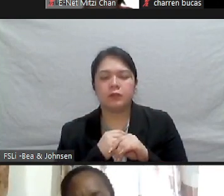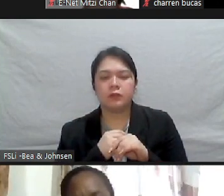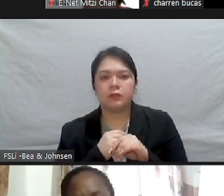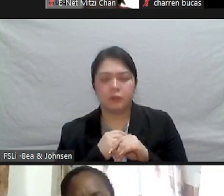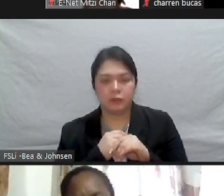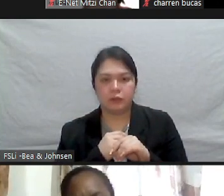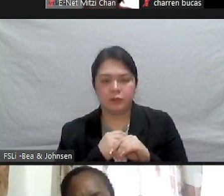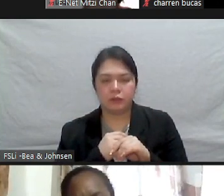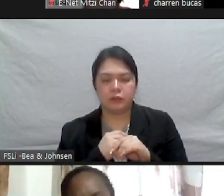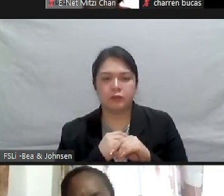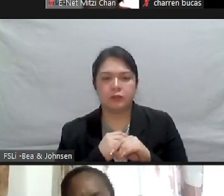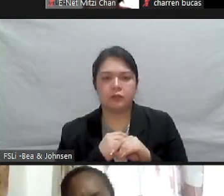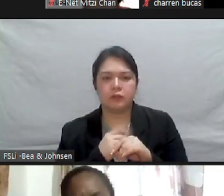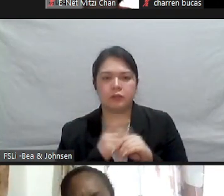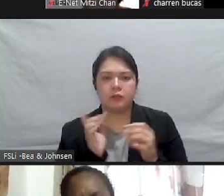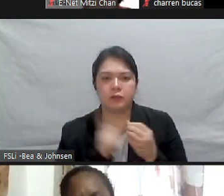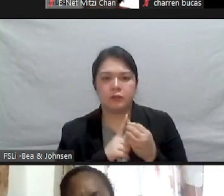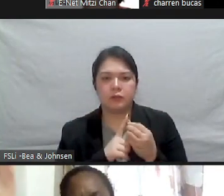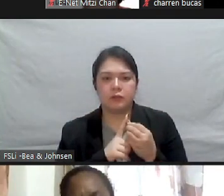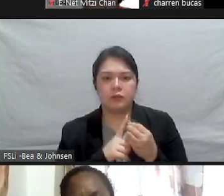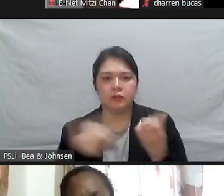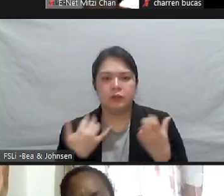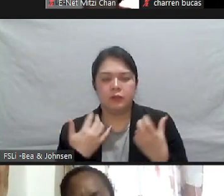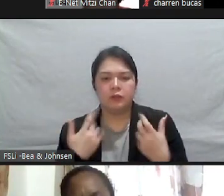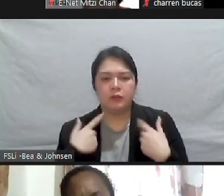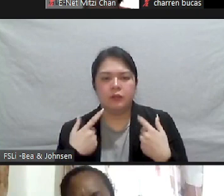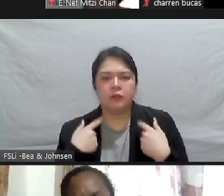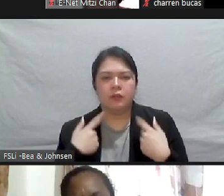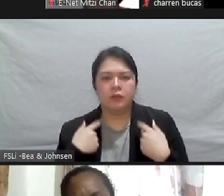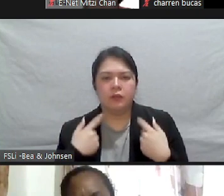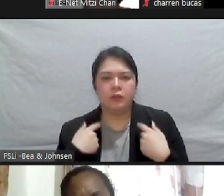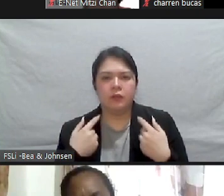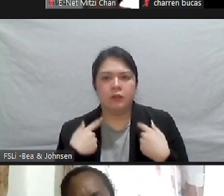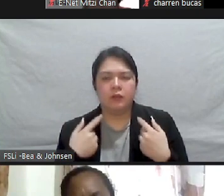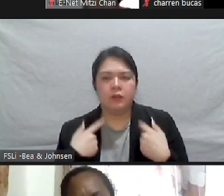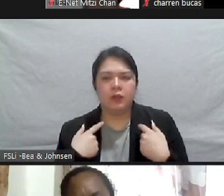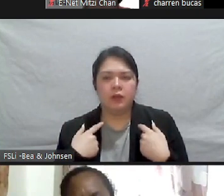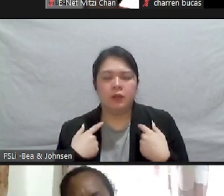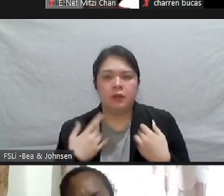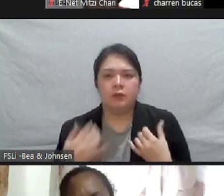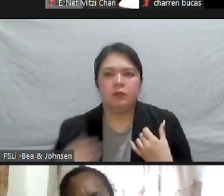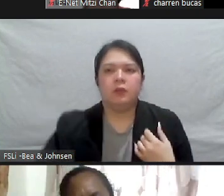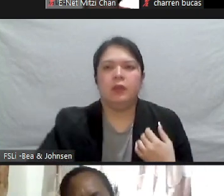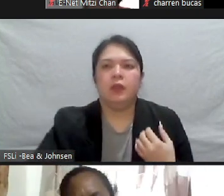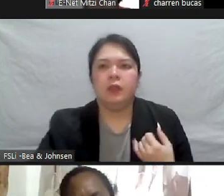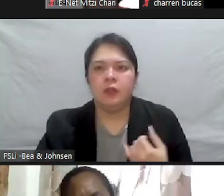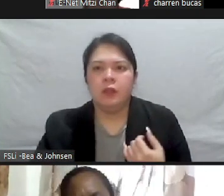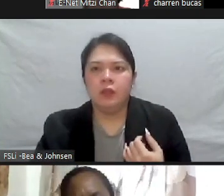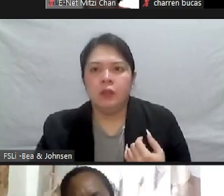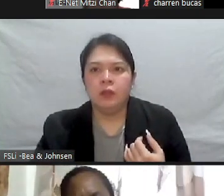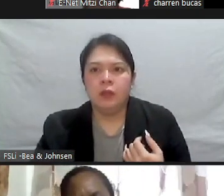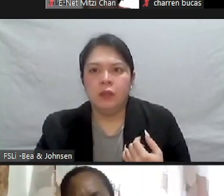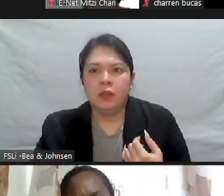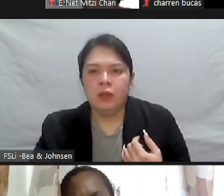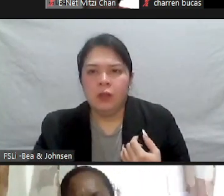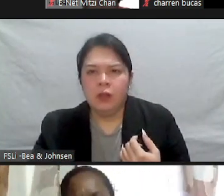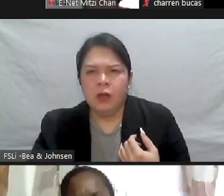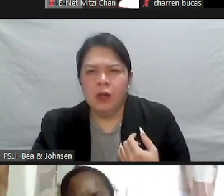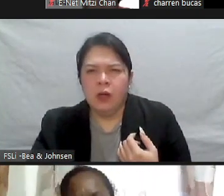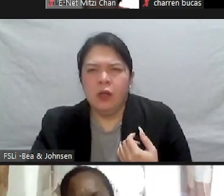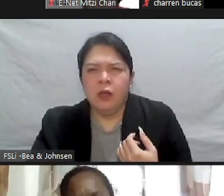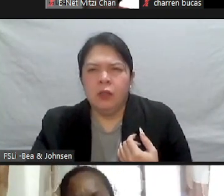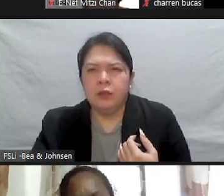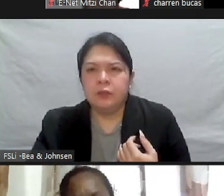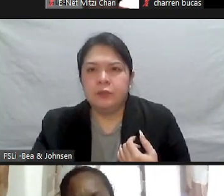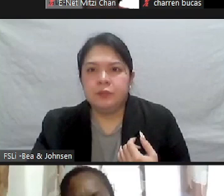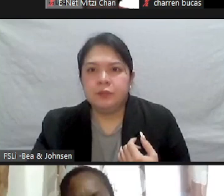pahayag kaugnay ng ating MTB-MLE. So, totoo lang, nasa Kongreso at later